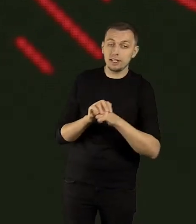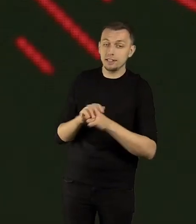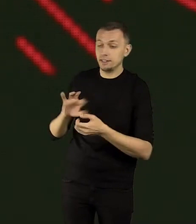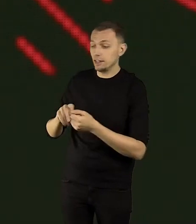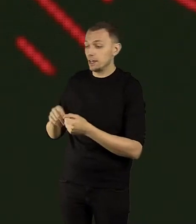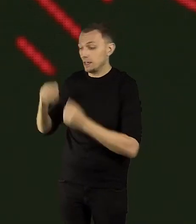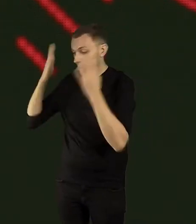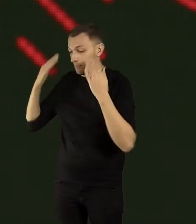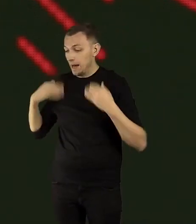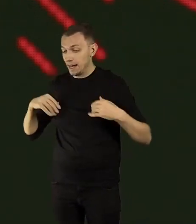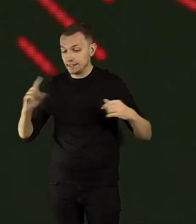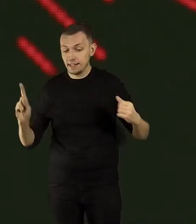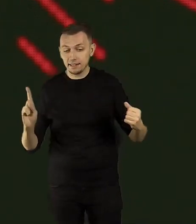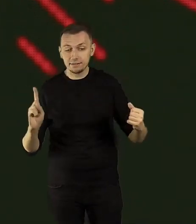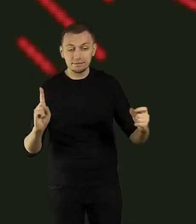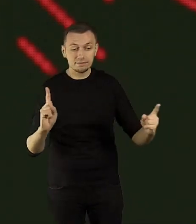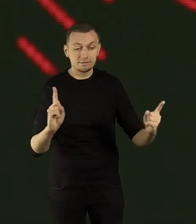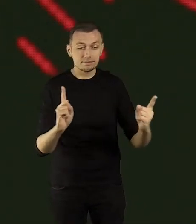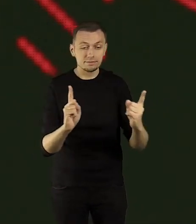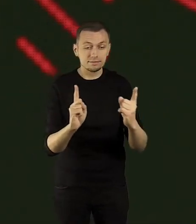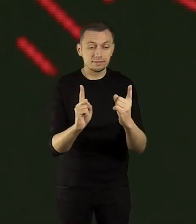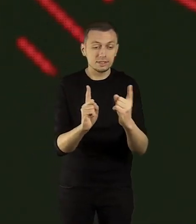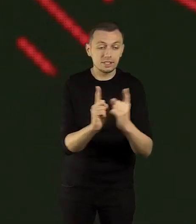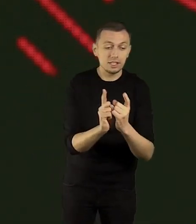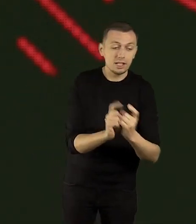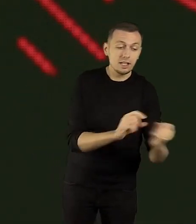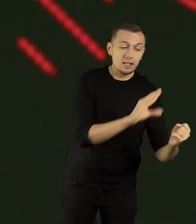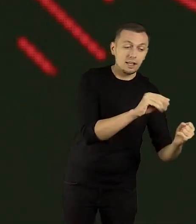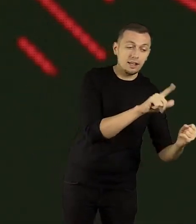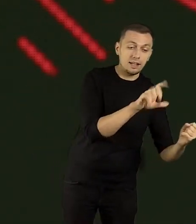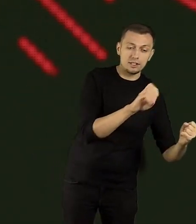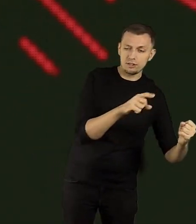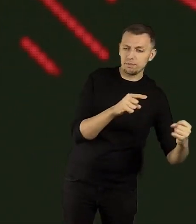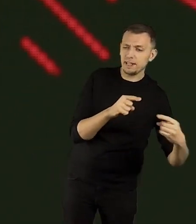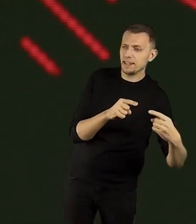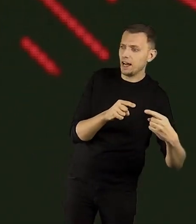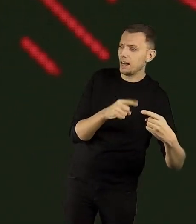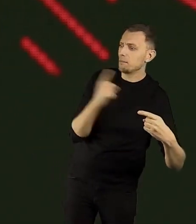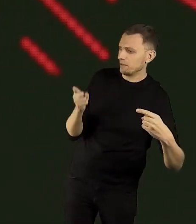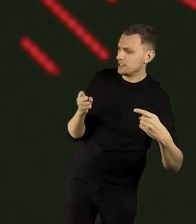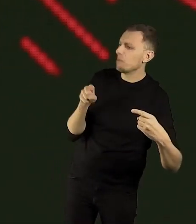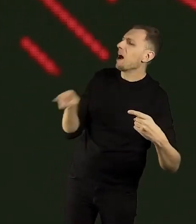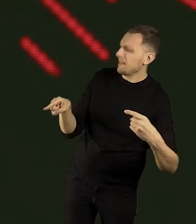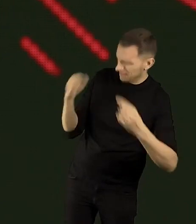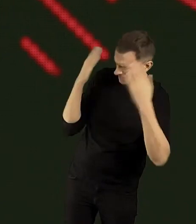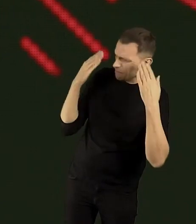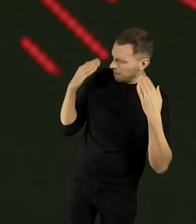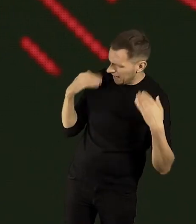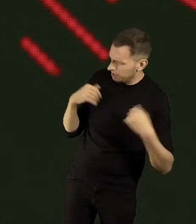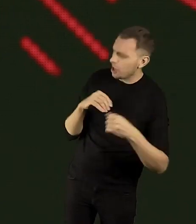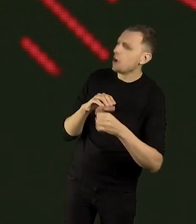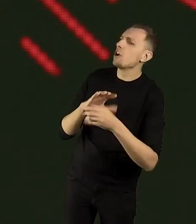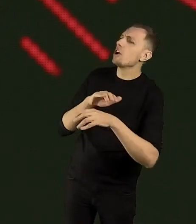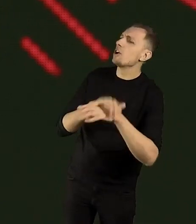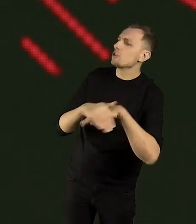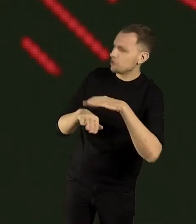Szczęśliwa jesteś między kobietami i szczęśliwy owoc Twojego